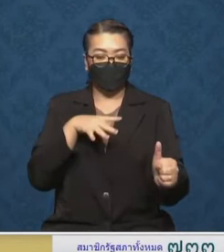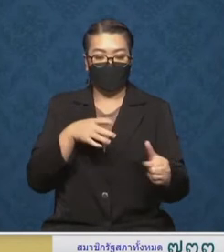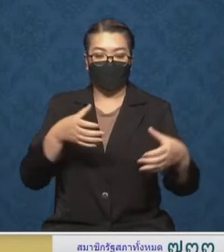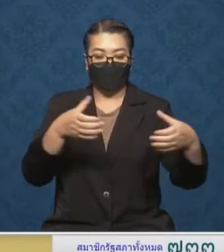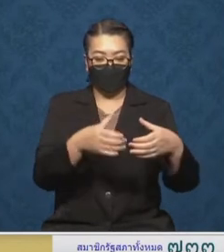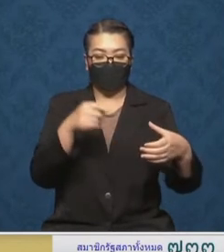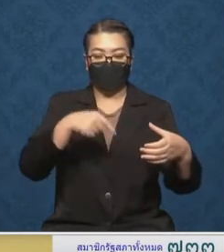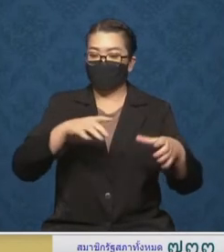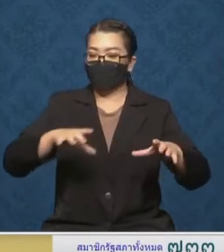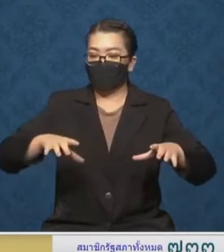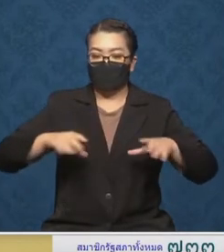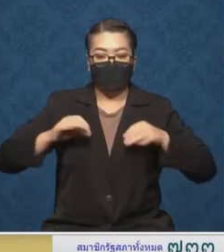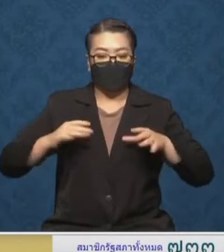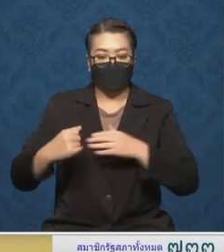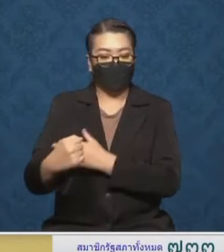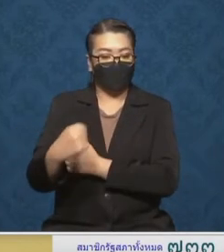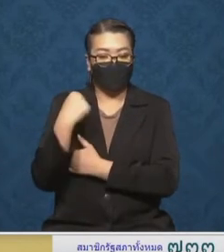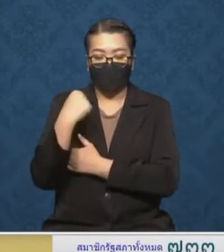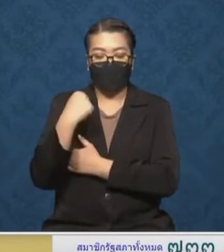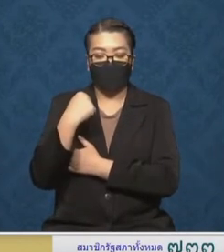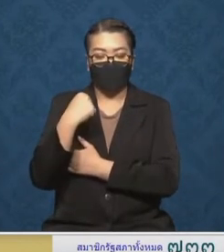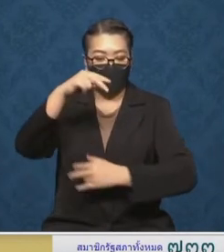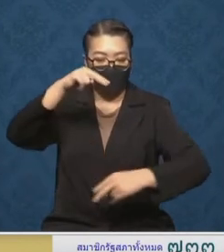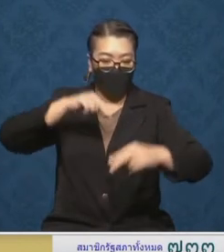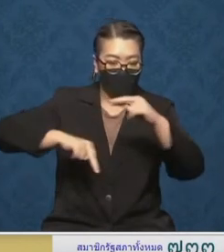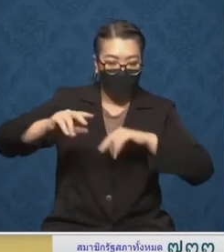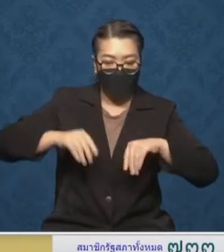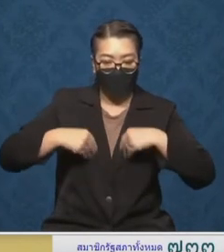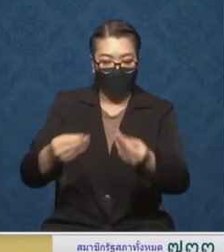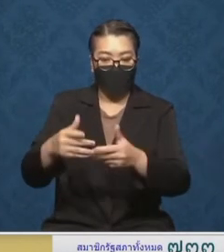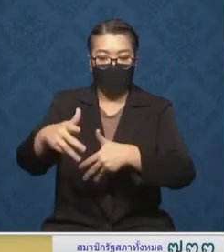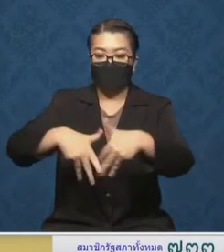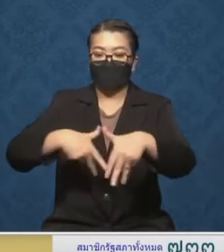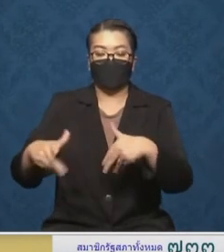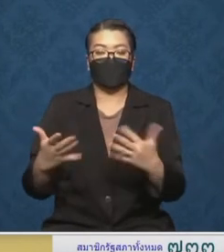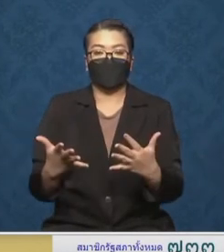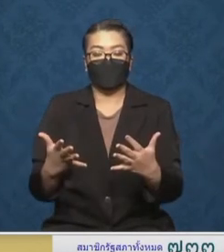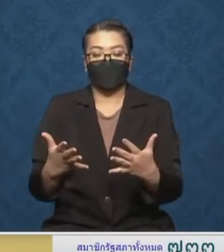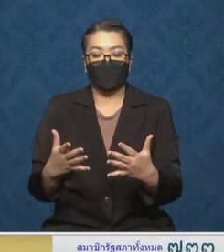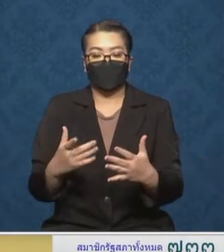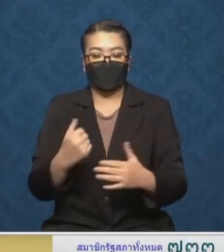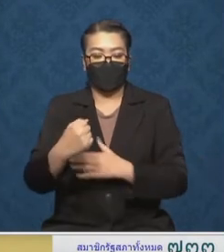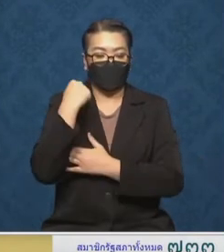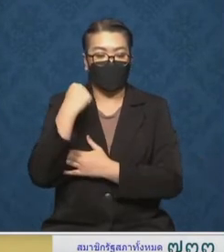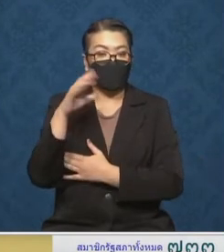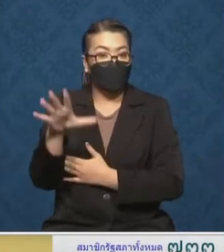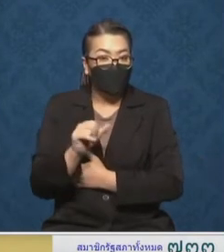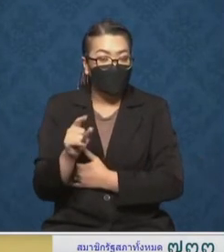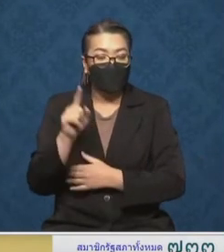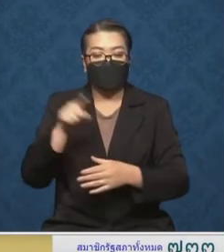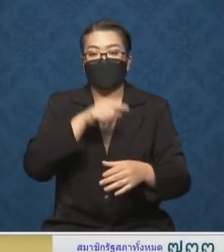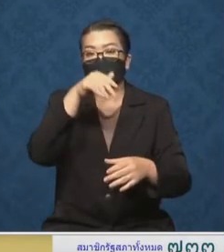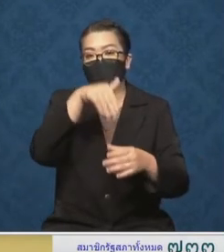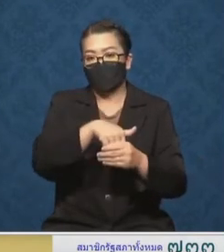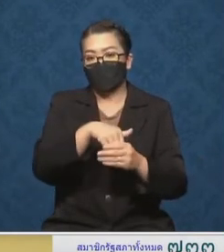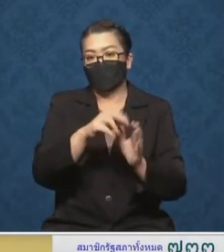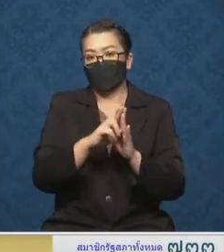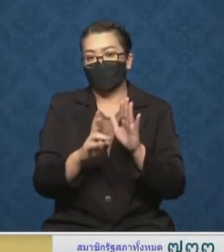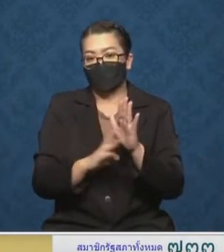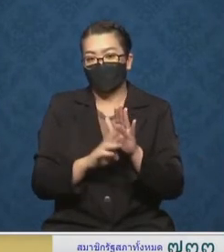ไม่ยอมให้อำนาจสูงสุดเป็นของพี่น้องประชาชนโดยการแสดงผ่านอำนาจการเลือกตั้งในระบบ